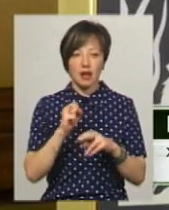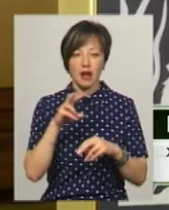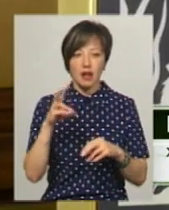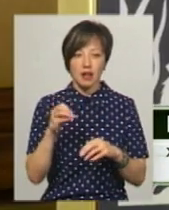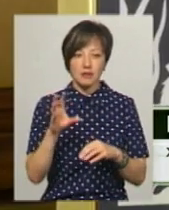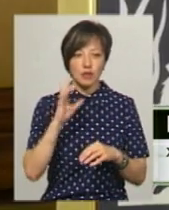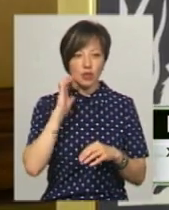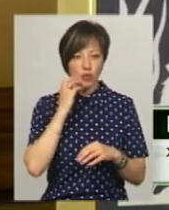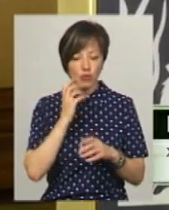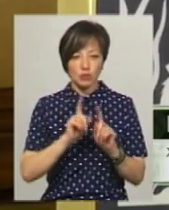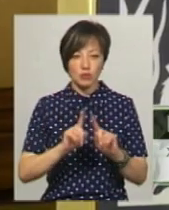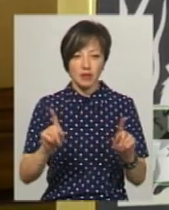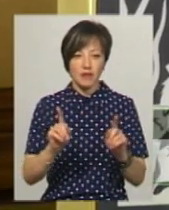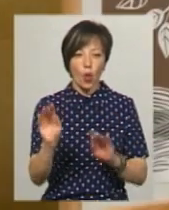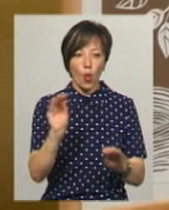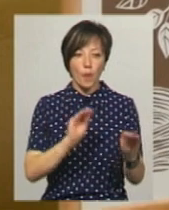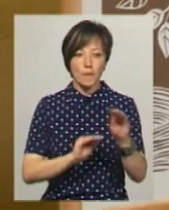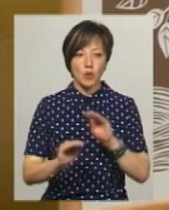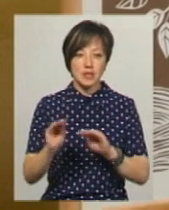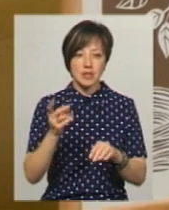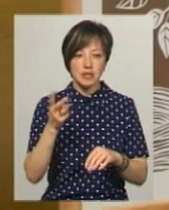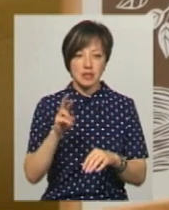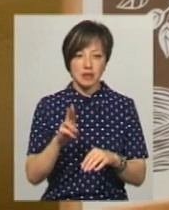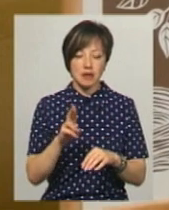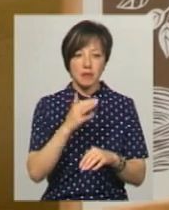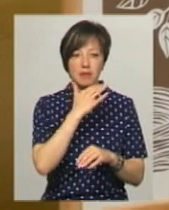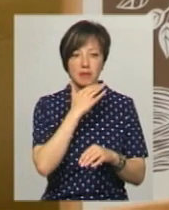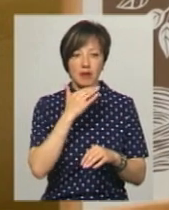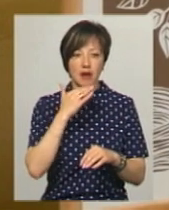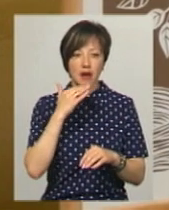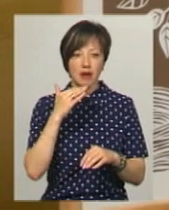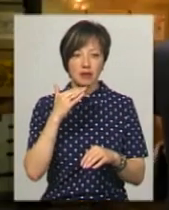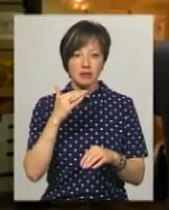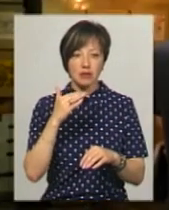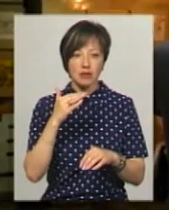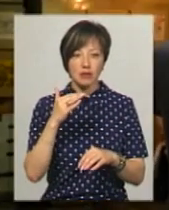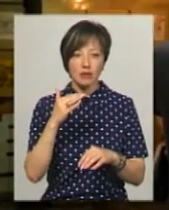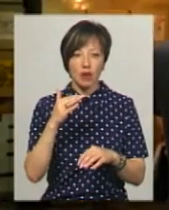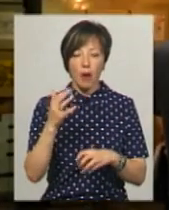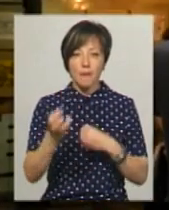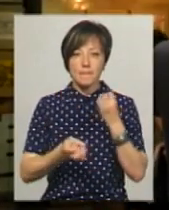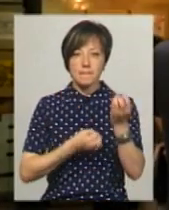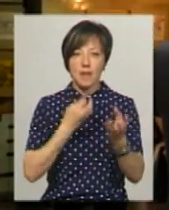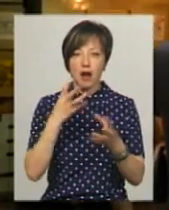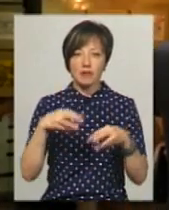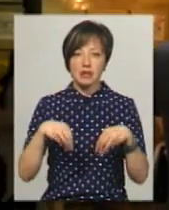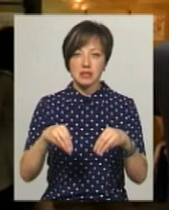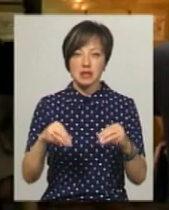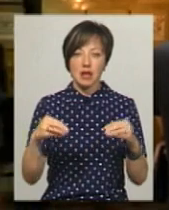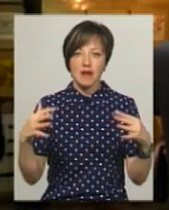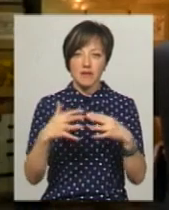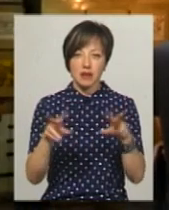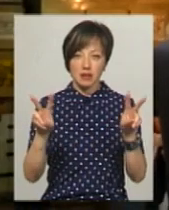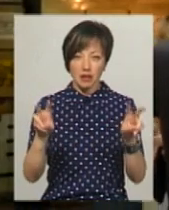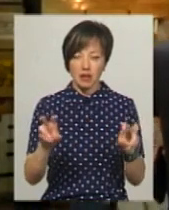такі серйозні, особливо композиція, багато мальв насіяла війна. Солідна